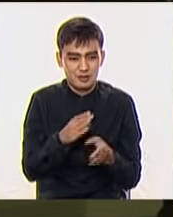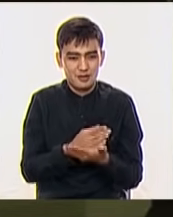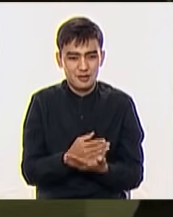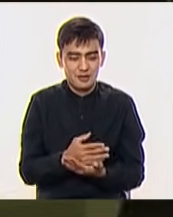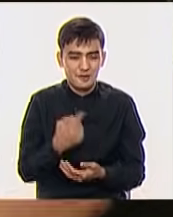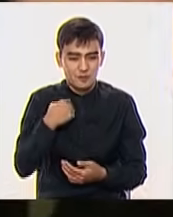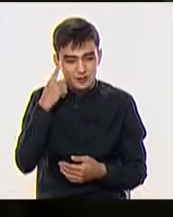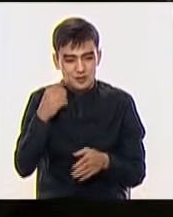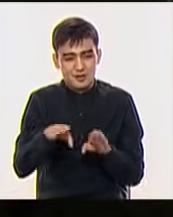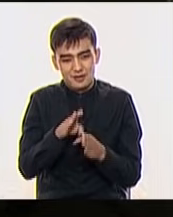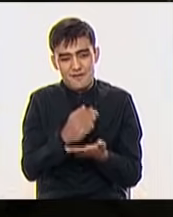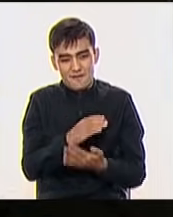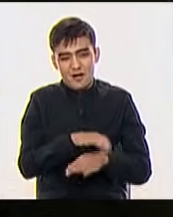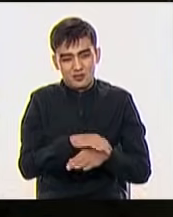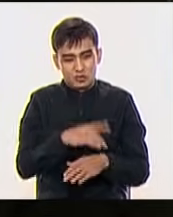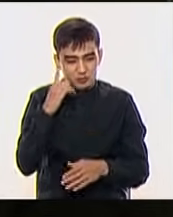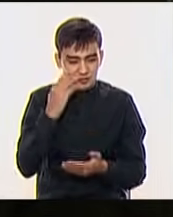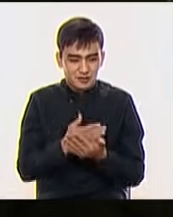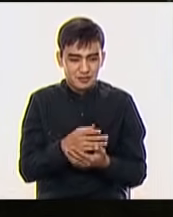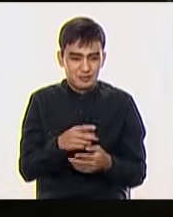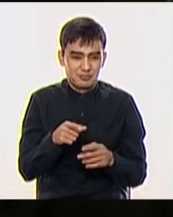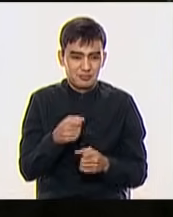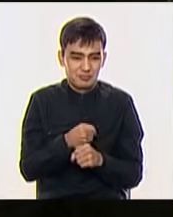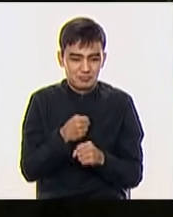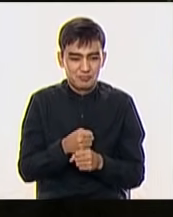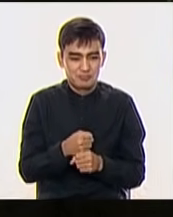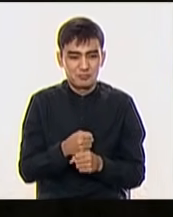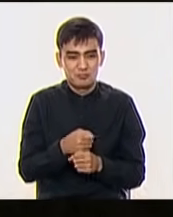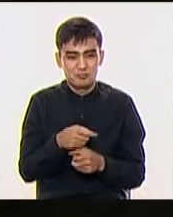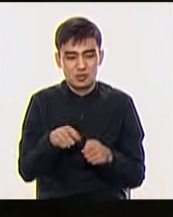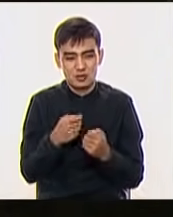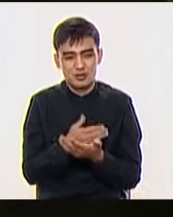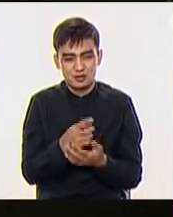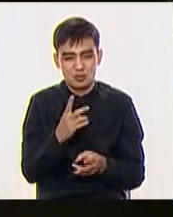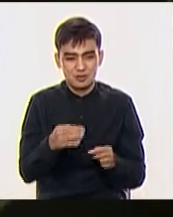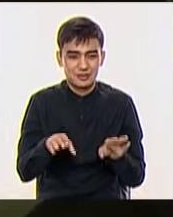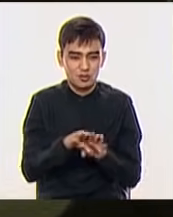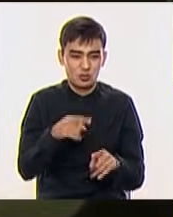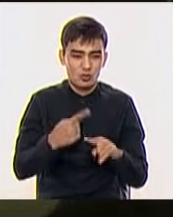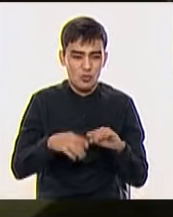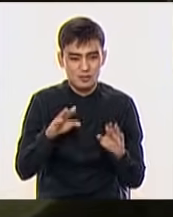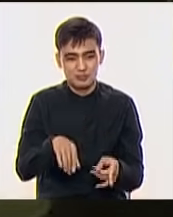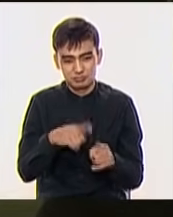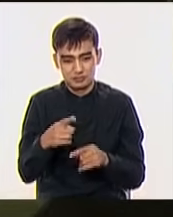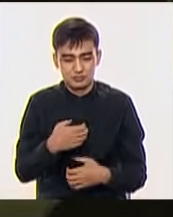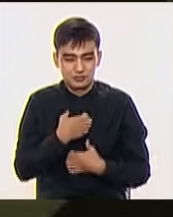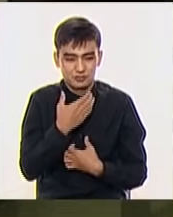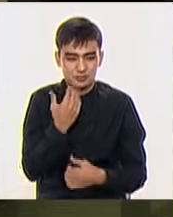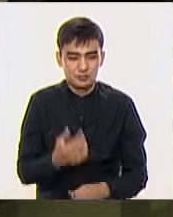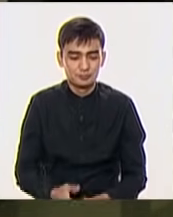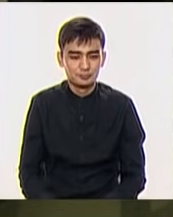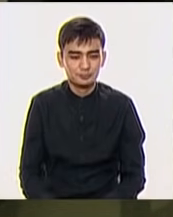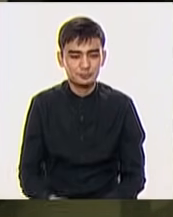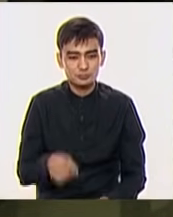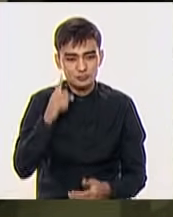какие-то определенные факторы, которые поспособствовали. Ну, закроют, переведемся в другой вуз, ничего страшного. Там. В